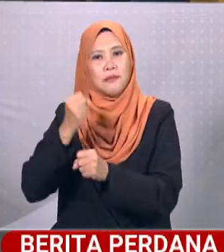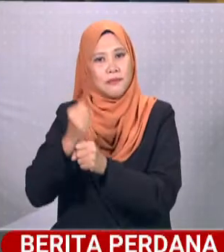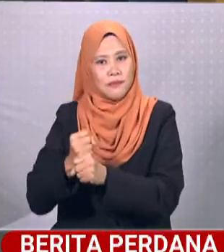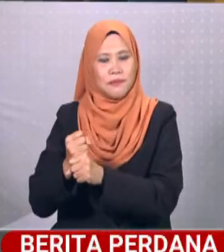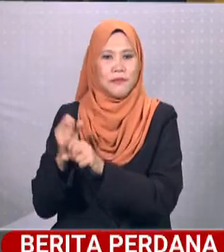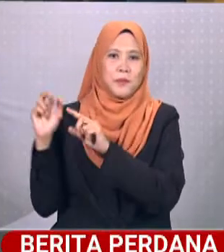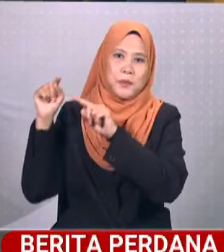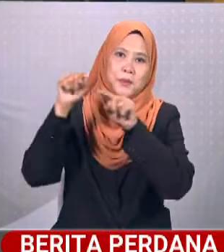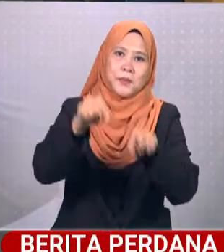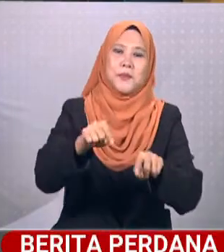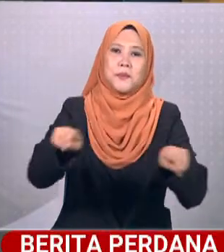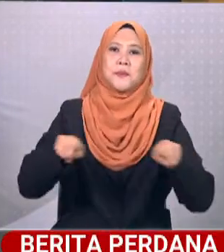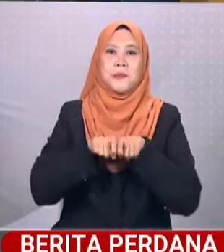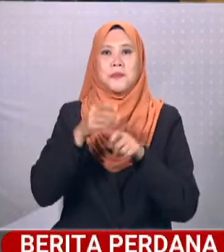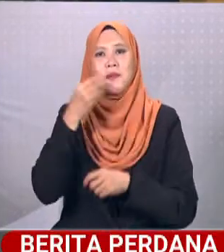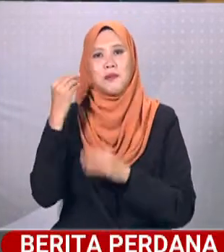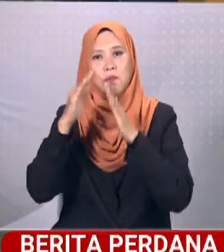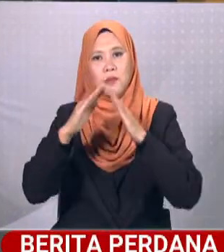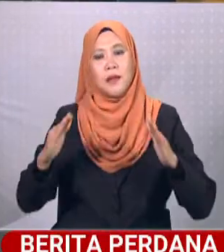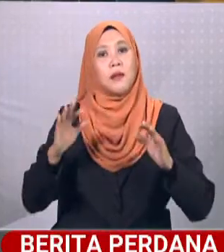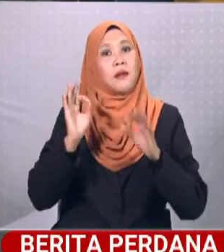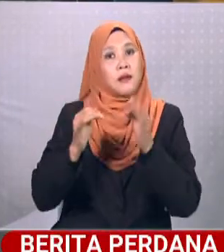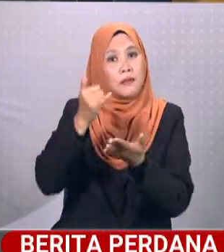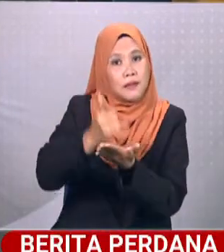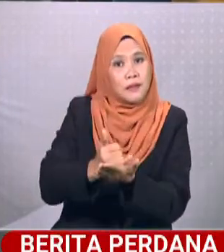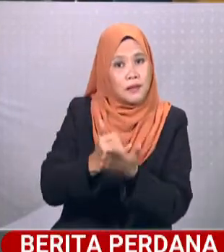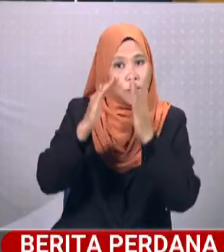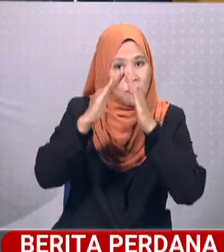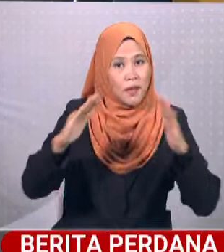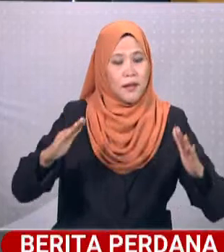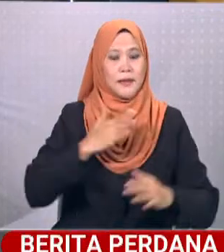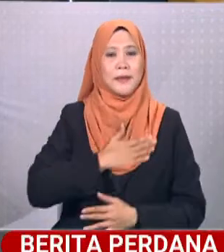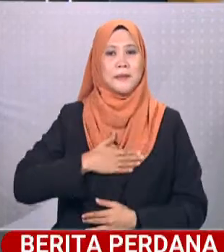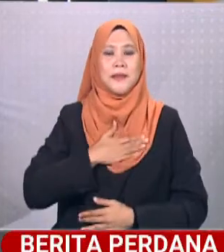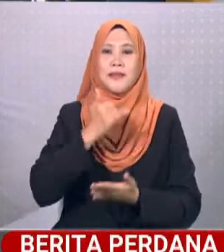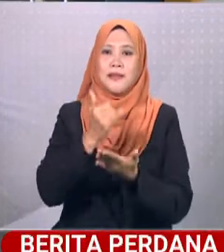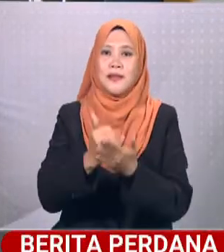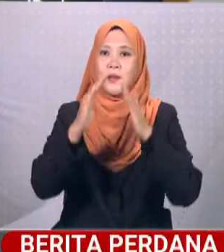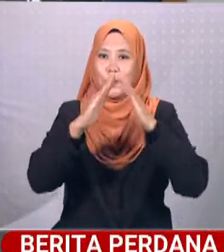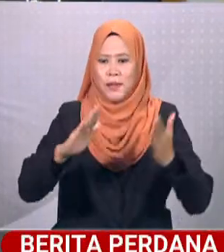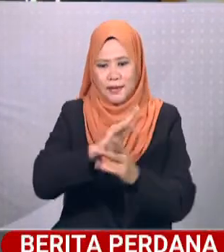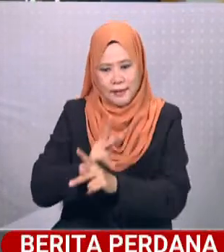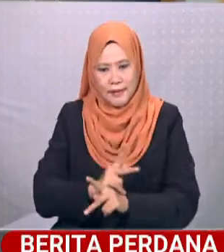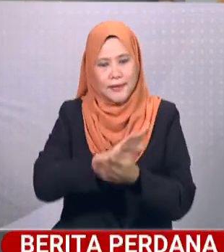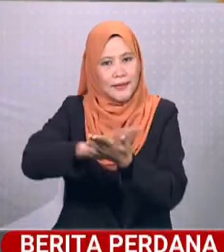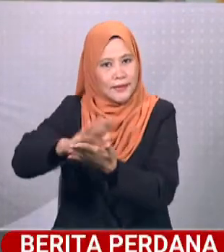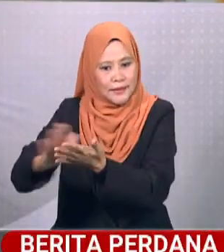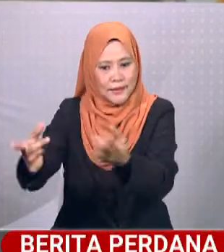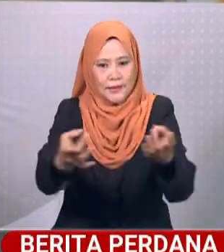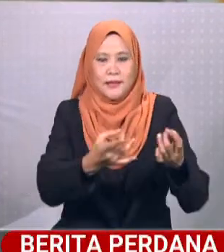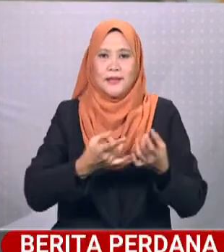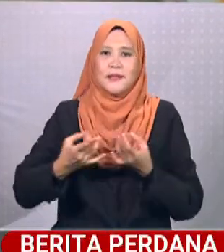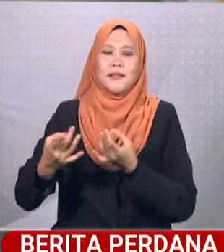kerja menuju ke destinasi masing-masing. Pada anda yang berada di rumah, please stay at home, jaga kebersihan dan keselamatan diri